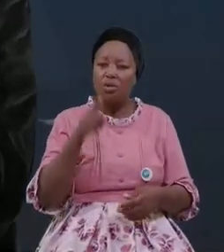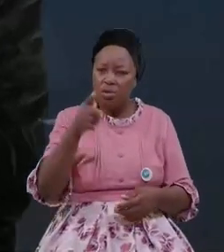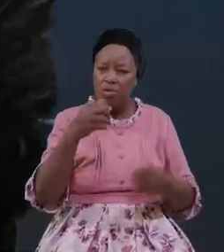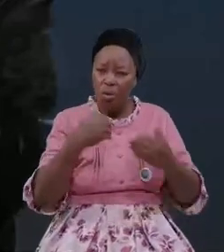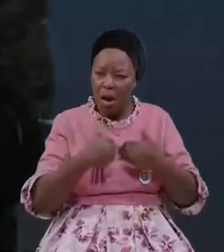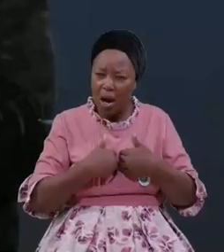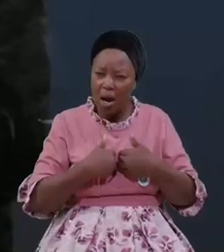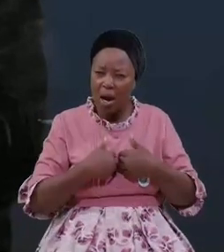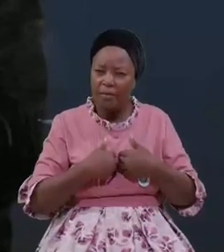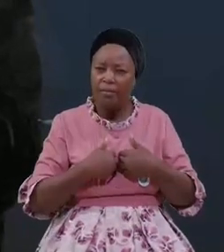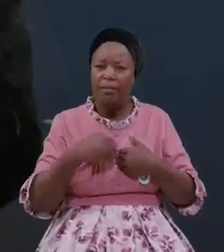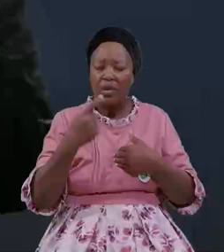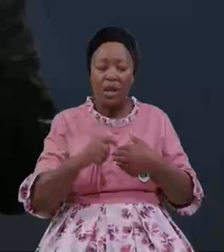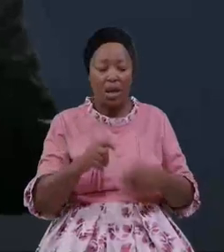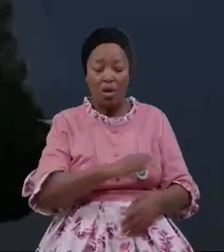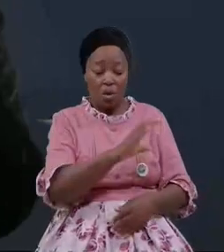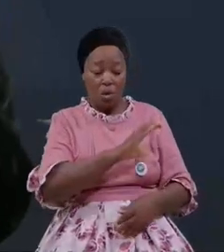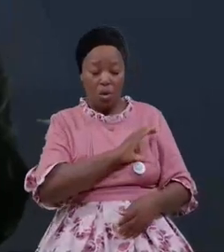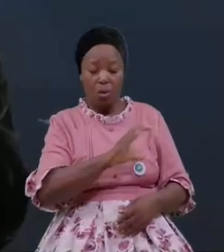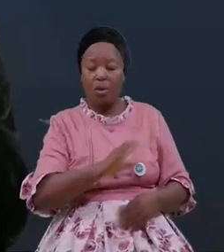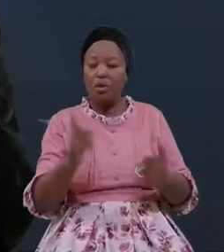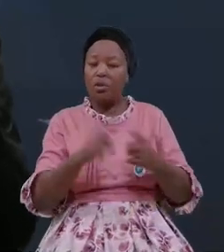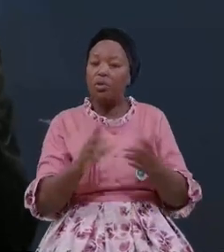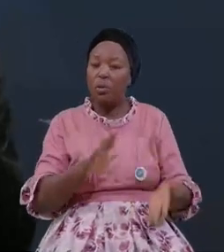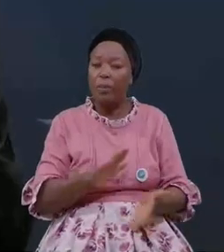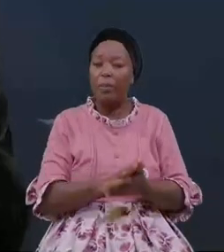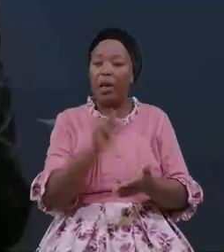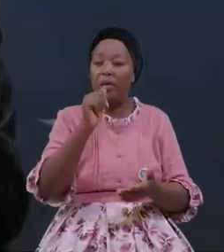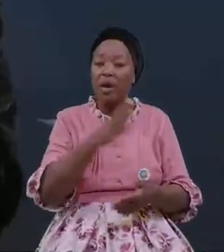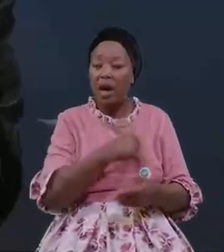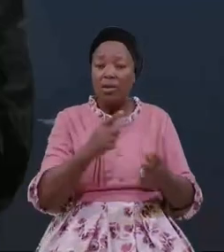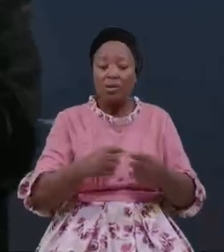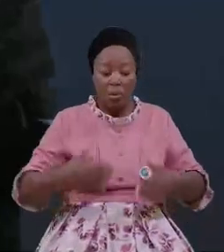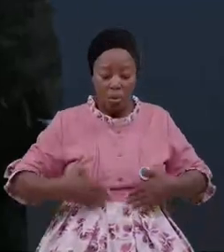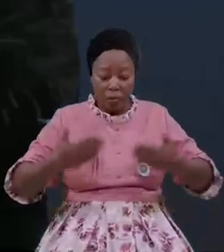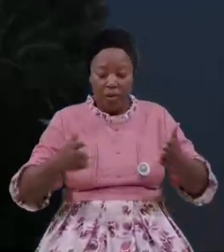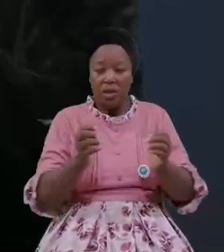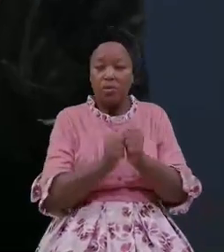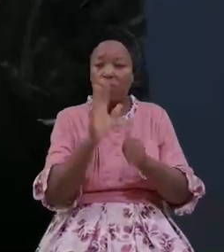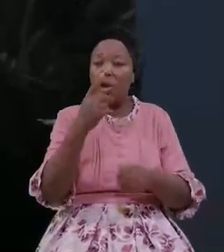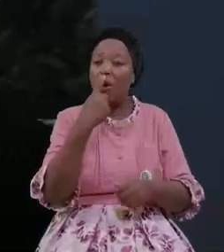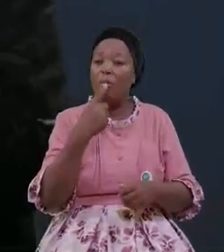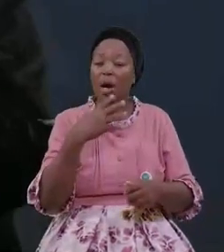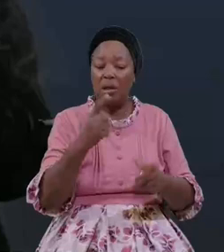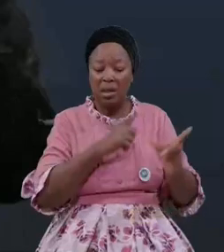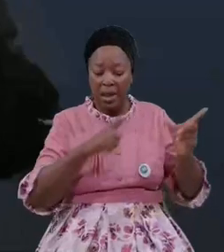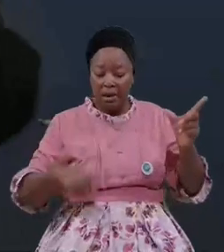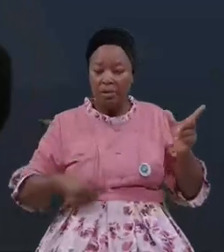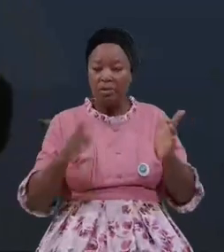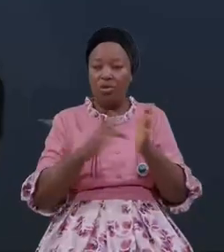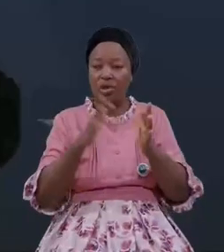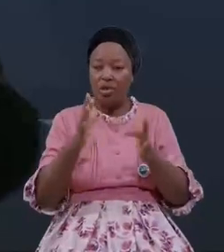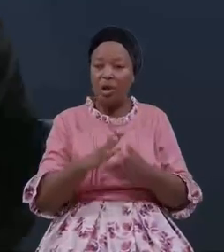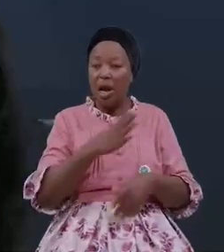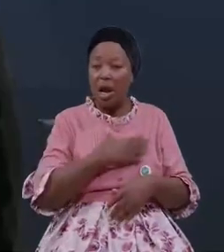et maintenant on a le courage pour croire et pour conf tu avoir le courage le